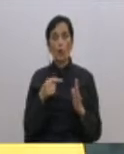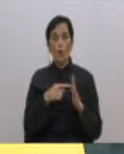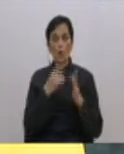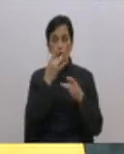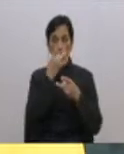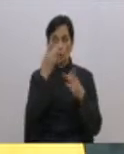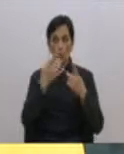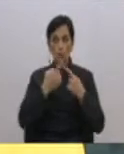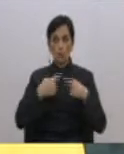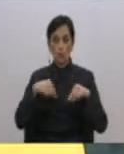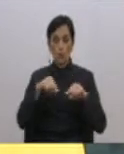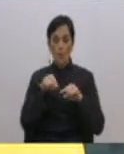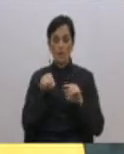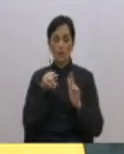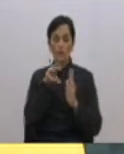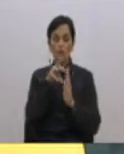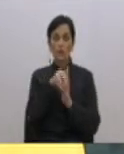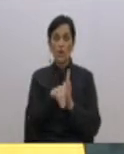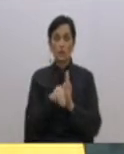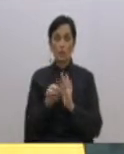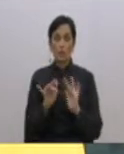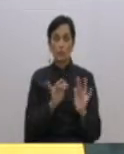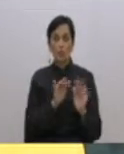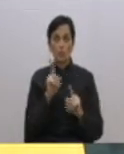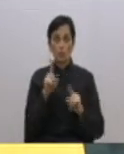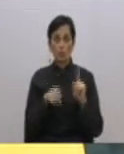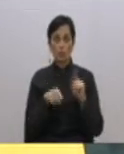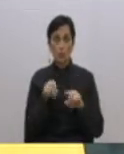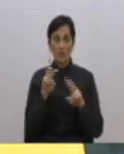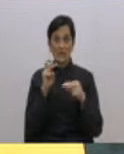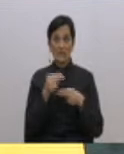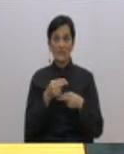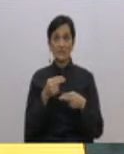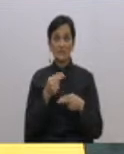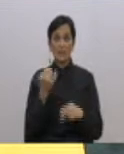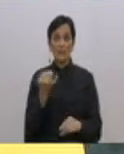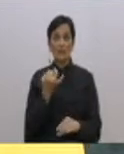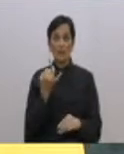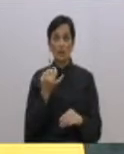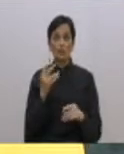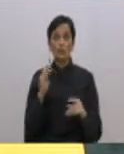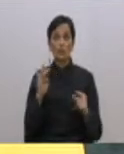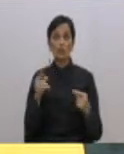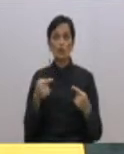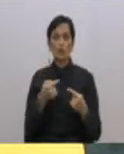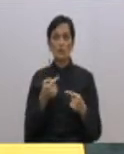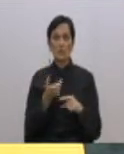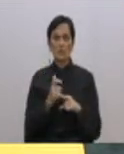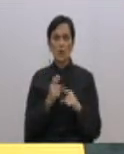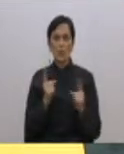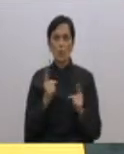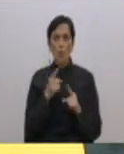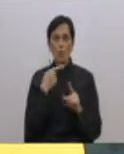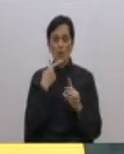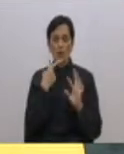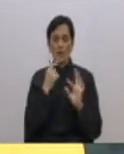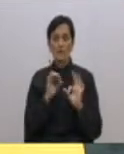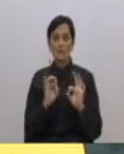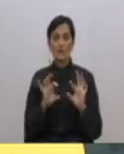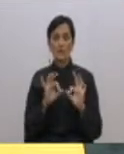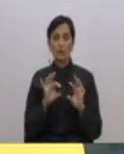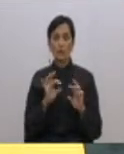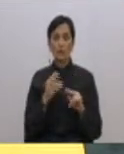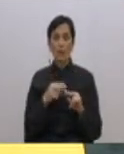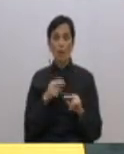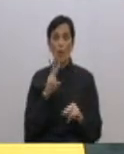კულტურის კომიტეტის ჩართულობა ამ პროცესში და ზოგადად ამ თემით დაინტერესება, შესაბამისად ძალიან მოკლედ მოგახსენებ ამ